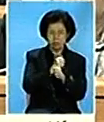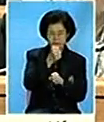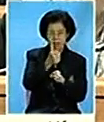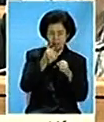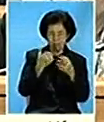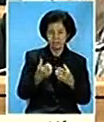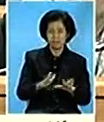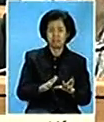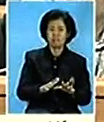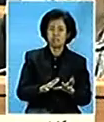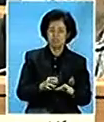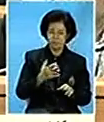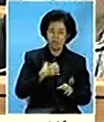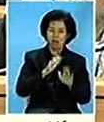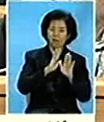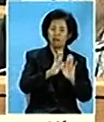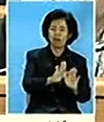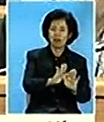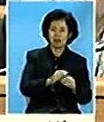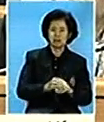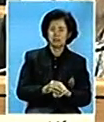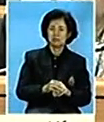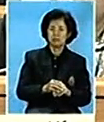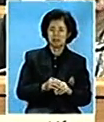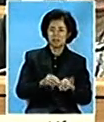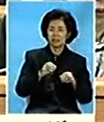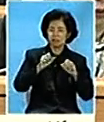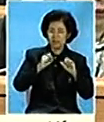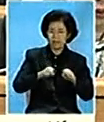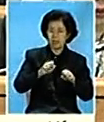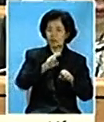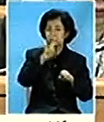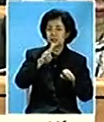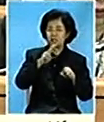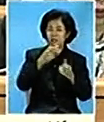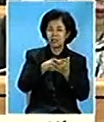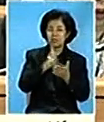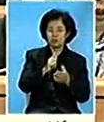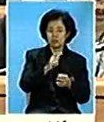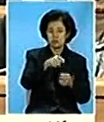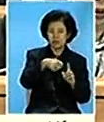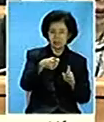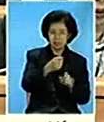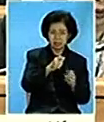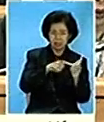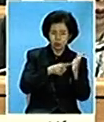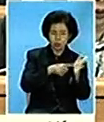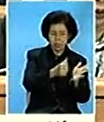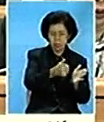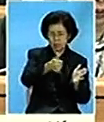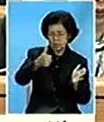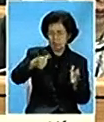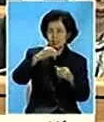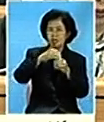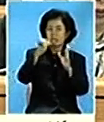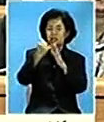งนี้ผมอยากจะฝากบทเรียนไว้ว่าถ้าหากว่าเราสามารถใช้ประโยชน์จากตัวอย่างที่ดีนะครับโดยเฉพาะในระดับจังห